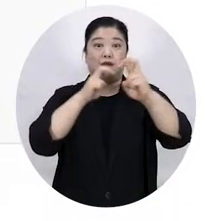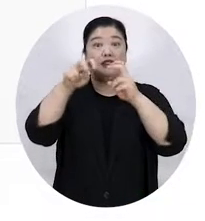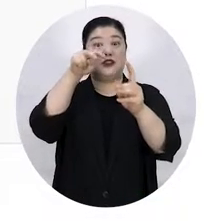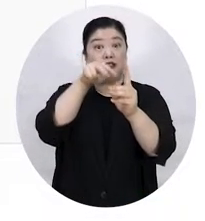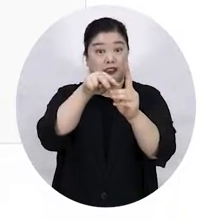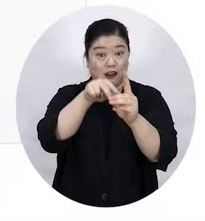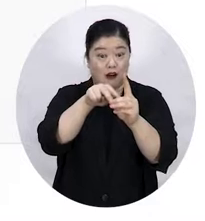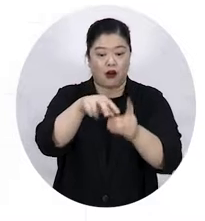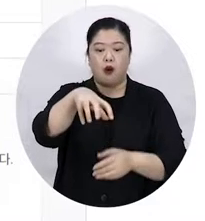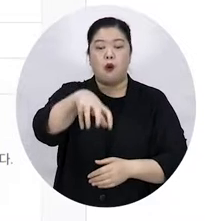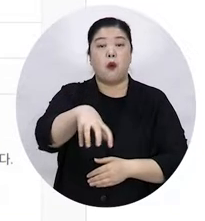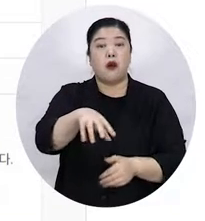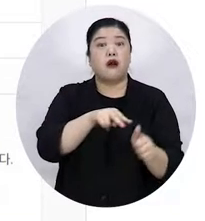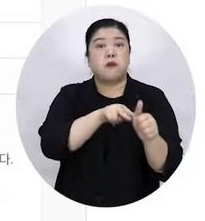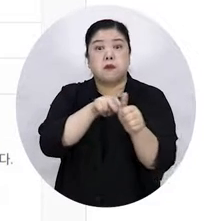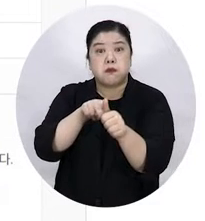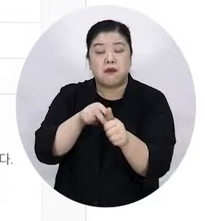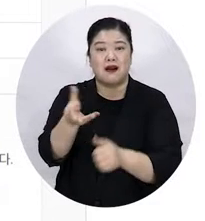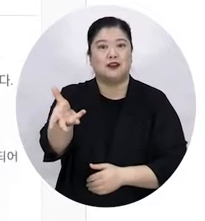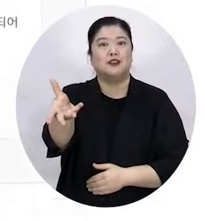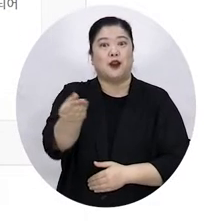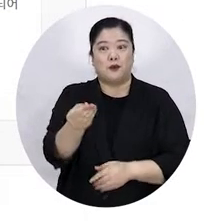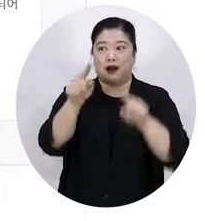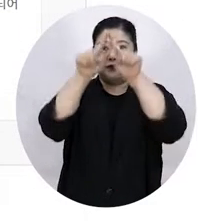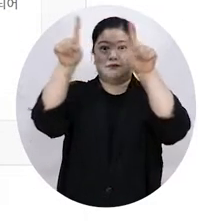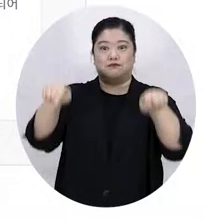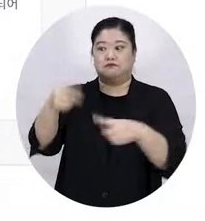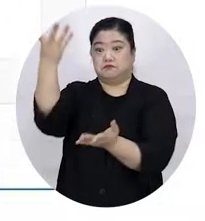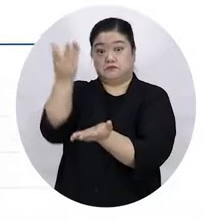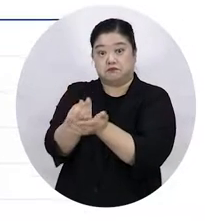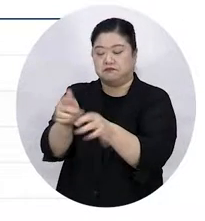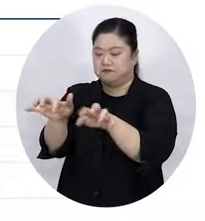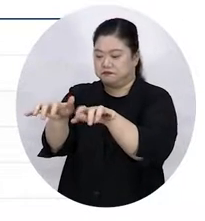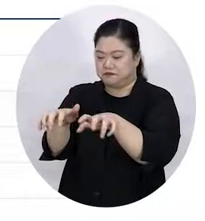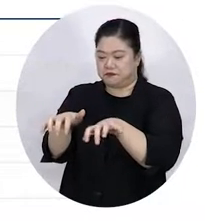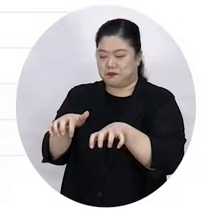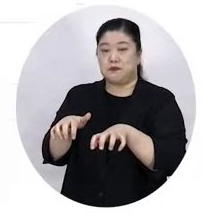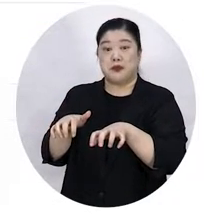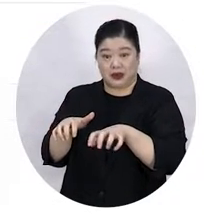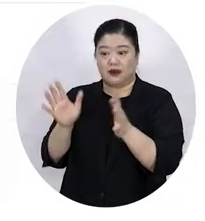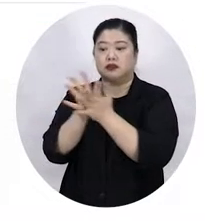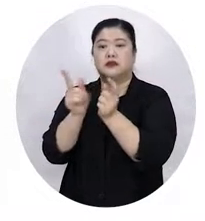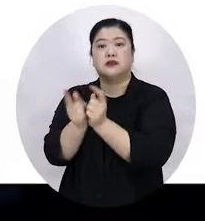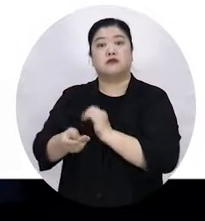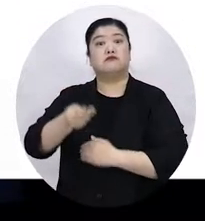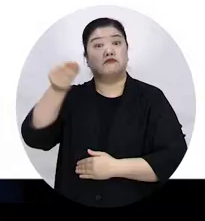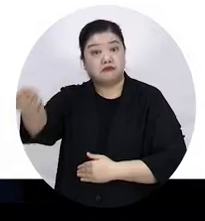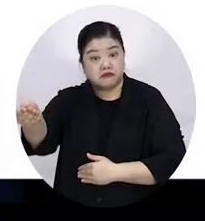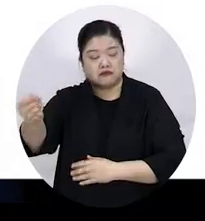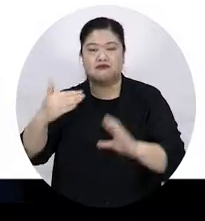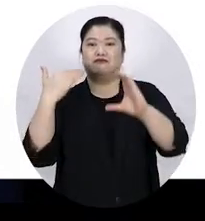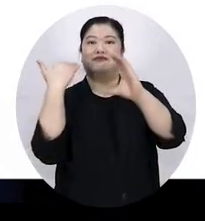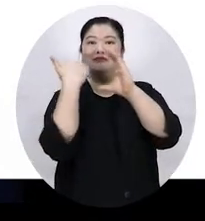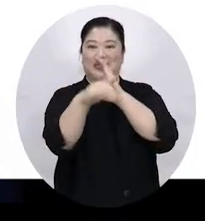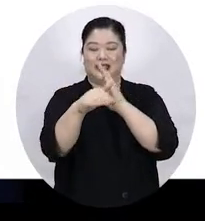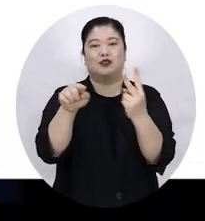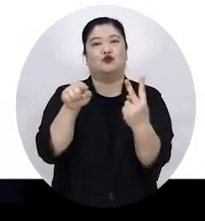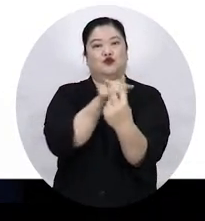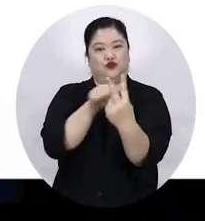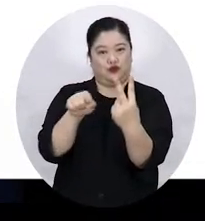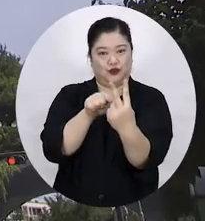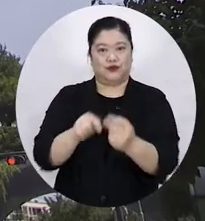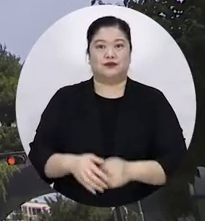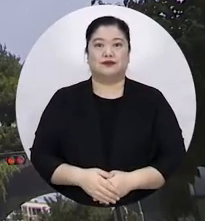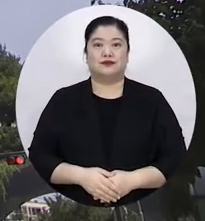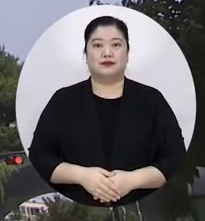영상미디어센터 홈페이지 공간 안내, 공간 대여에 있는 신청서를 내려받아 작성한 후 방문 또는 이메일로 제출하면